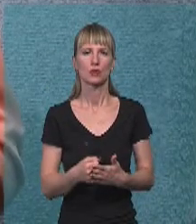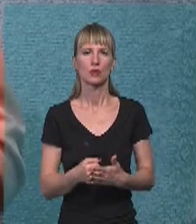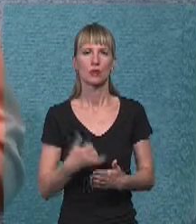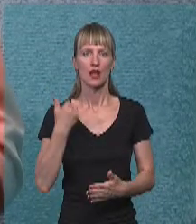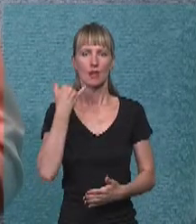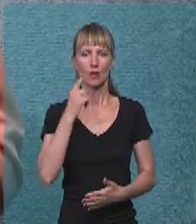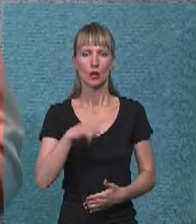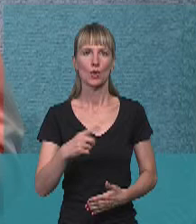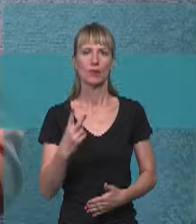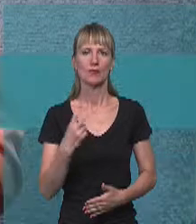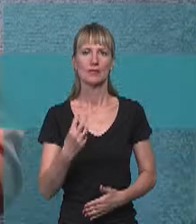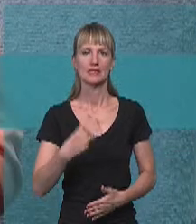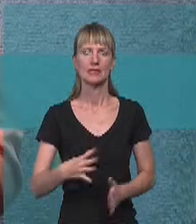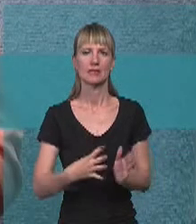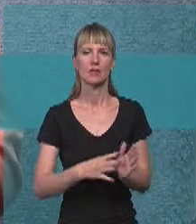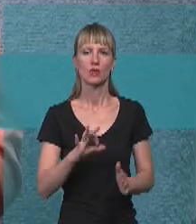телефоном